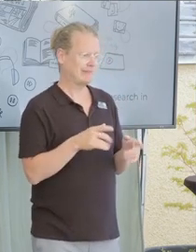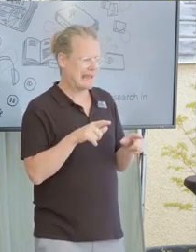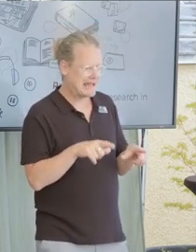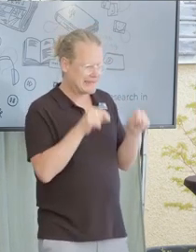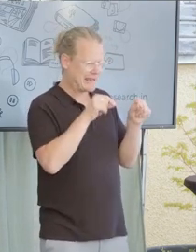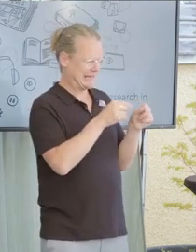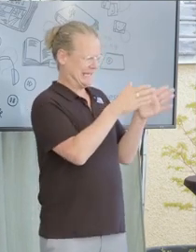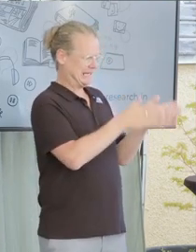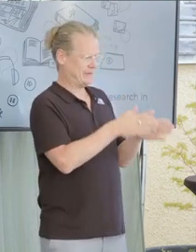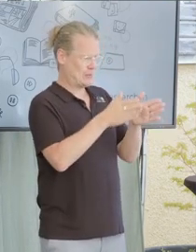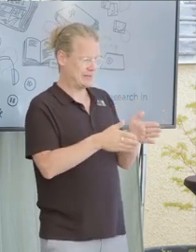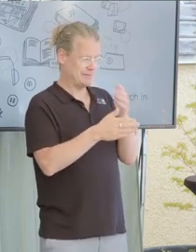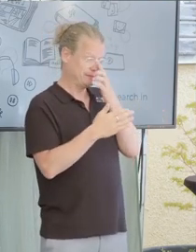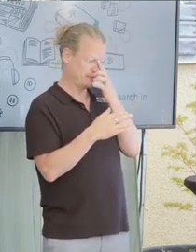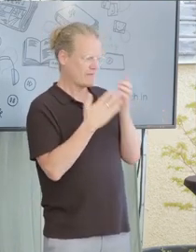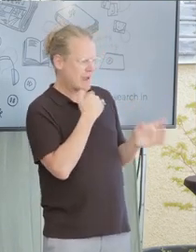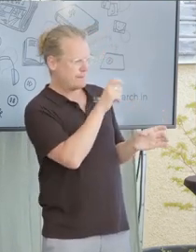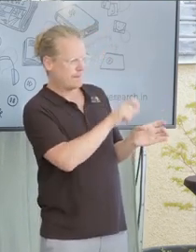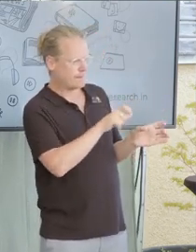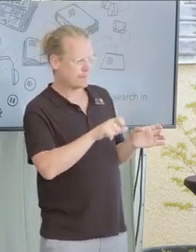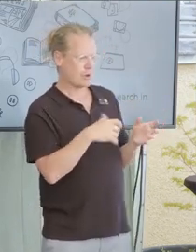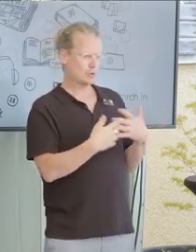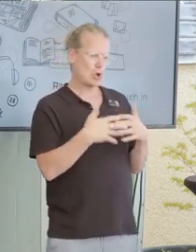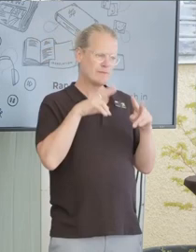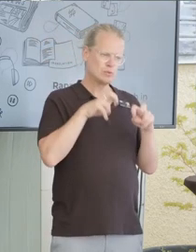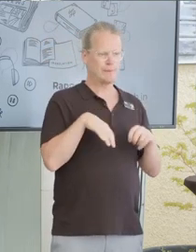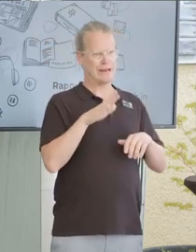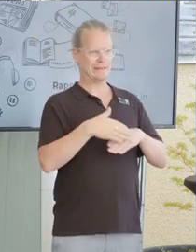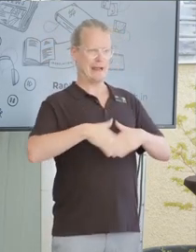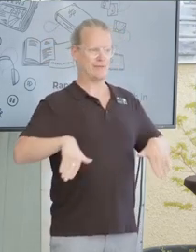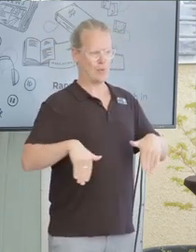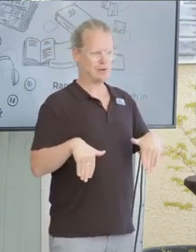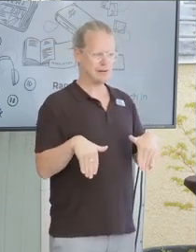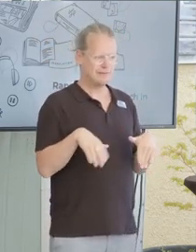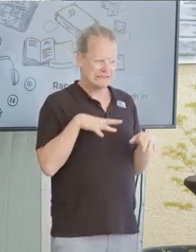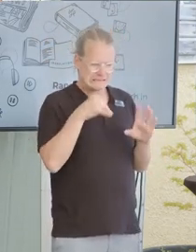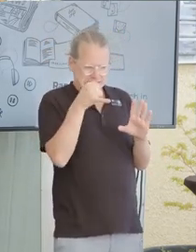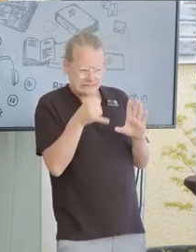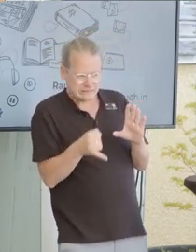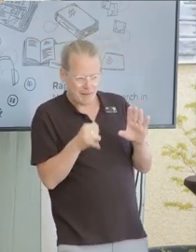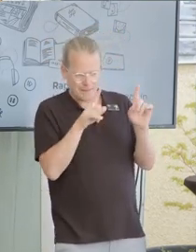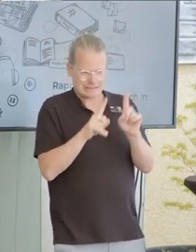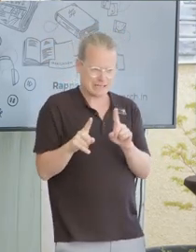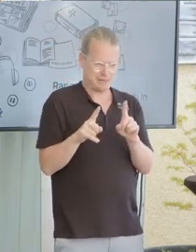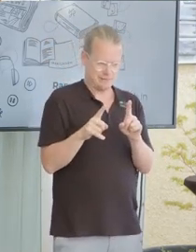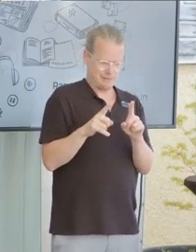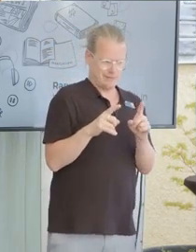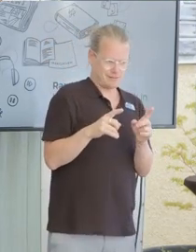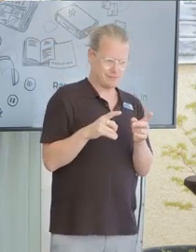forskning? Där det finns liksom någon människa under all den data som man hanterar. Så att